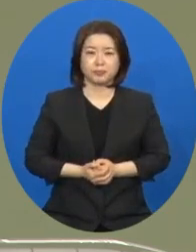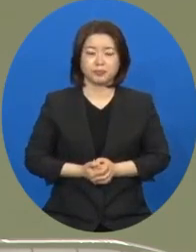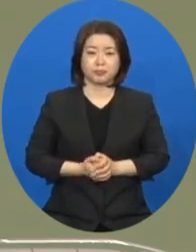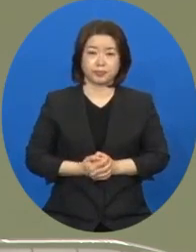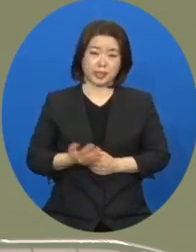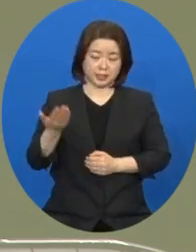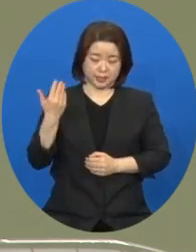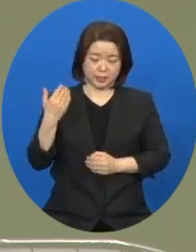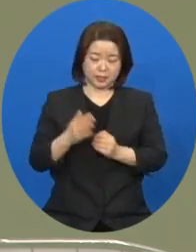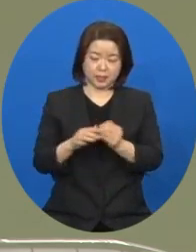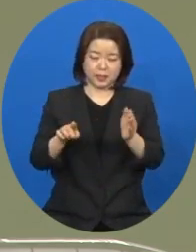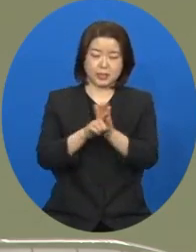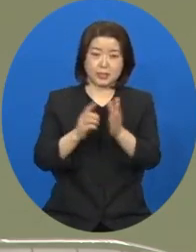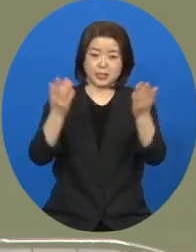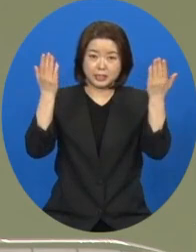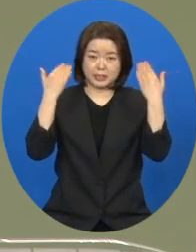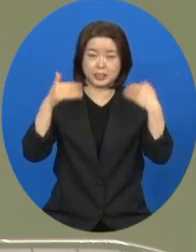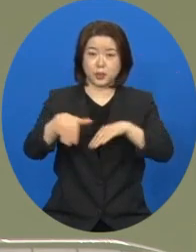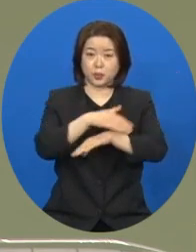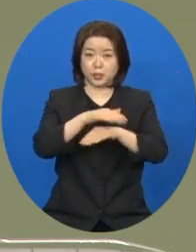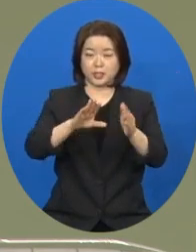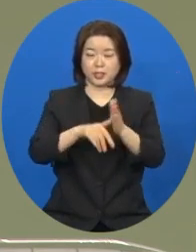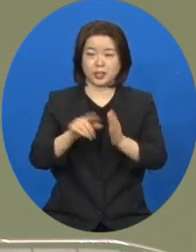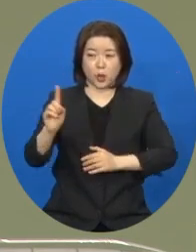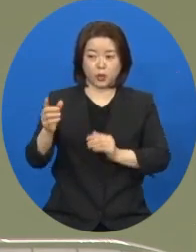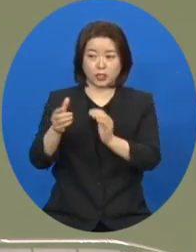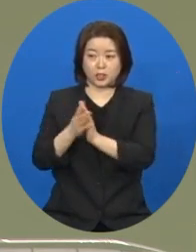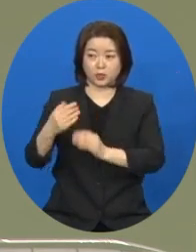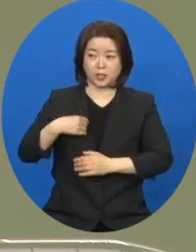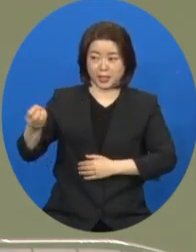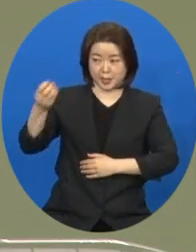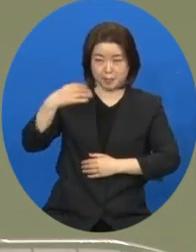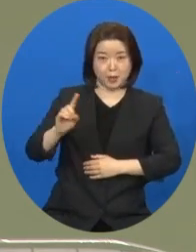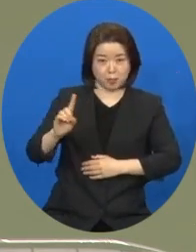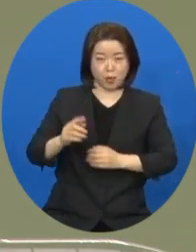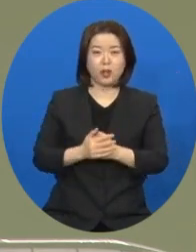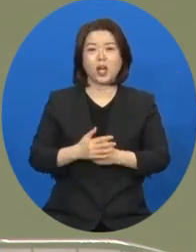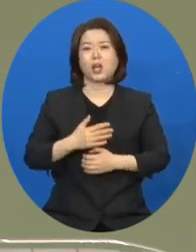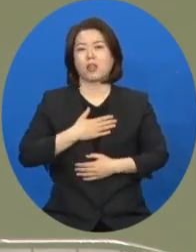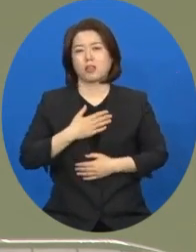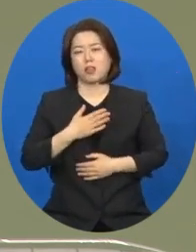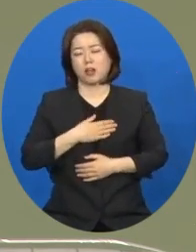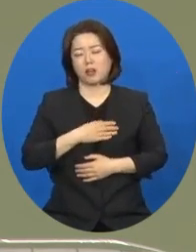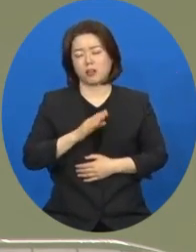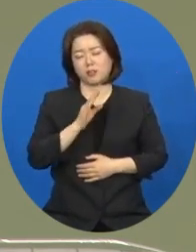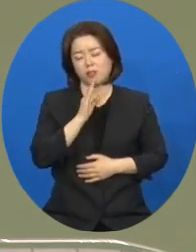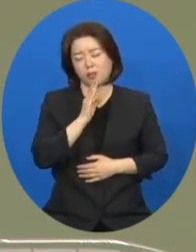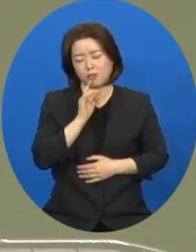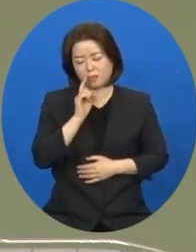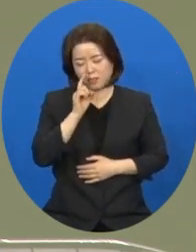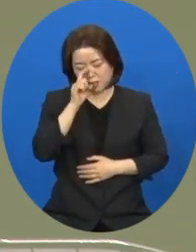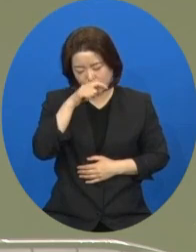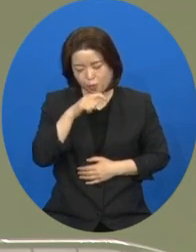신학교 다닐 때 어떤 친구가 저에게 그런 말을 하더라고요. 나는 너무 더러워.